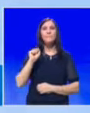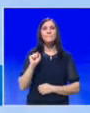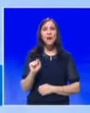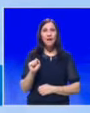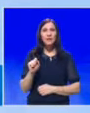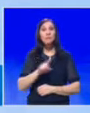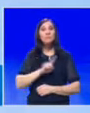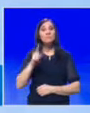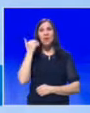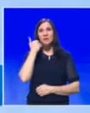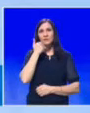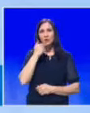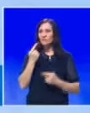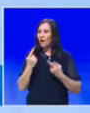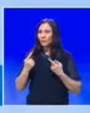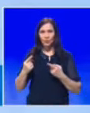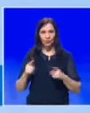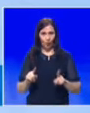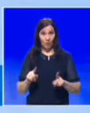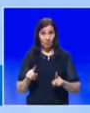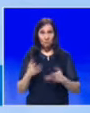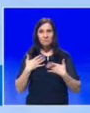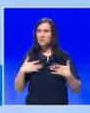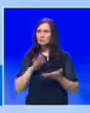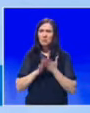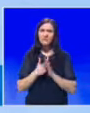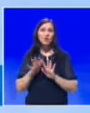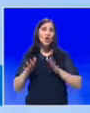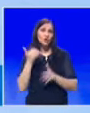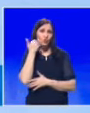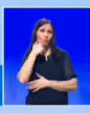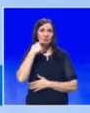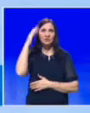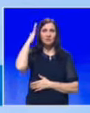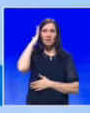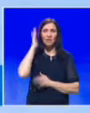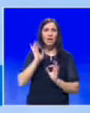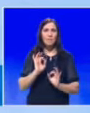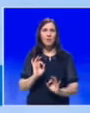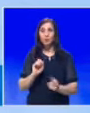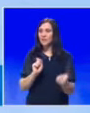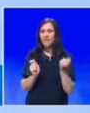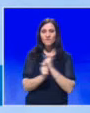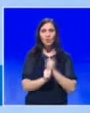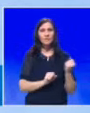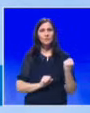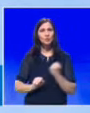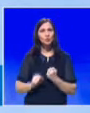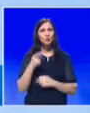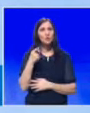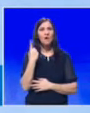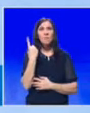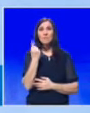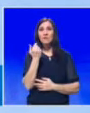партия не използва другата, а ние сме свършили нещо добро за страната. А именно с реформата в Конституцията, това